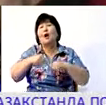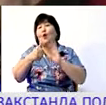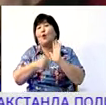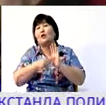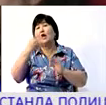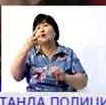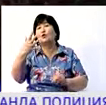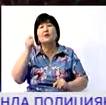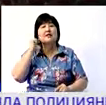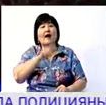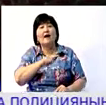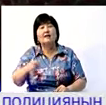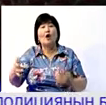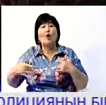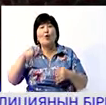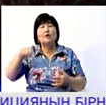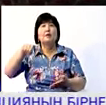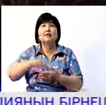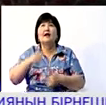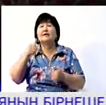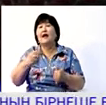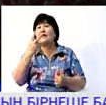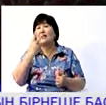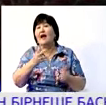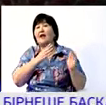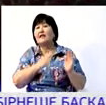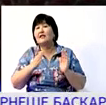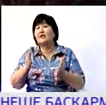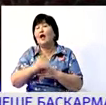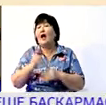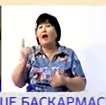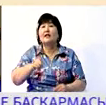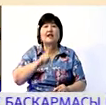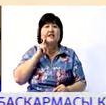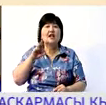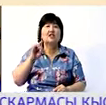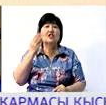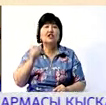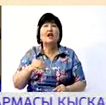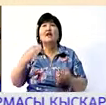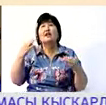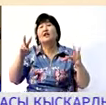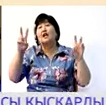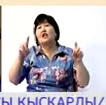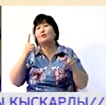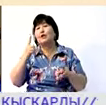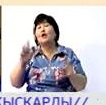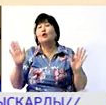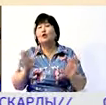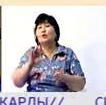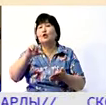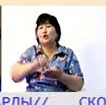мен 35 жас аралығындағы өнерпаздар қатысты. Сайыс екі кезеңнен тұрды. Алдымен жас жыршы термешілер еркін тақырыпта бір туындысын